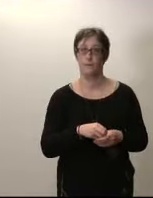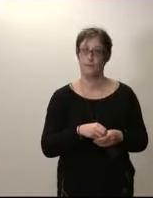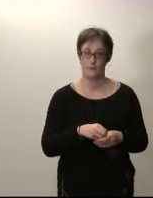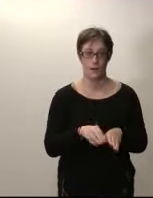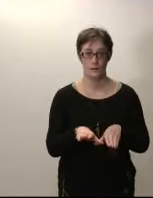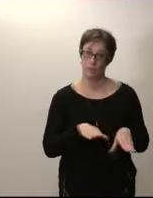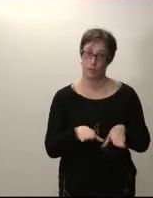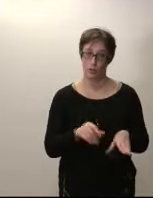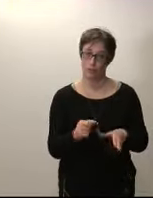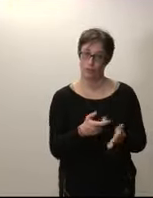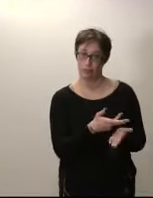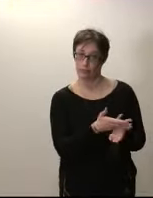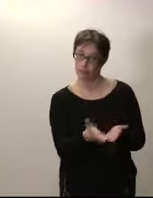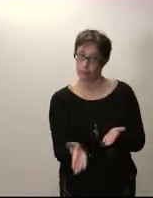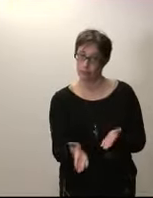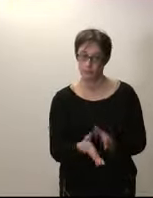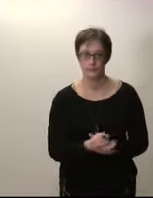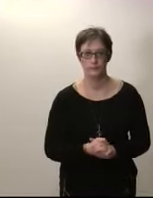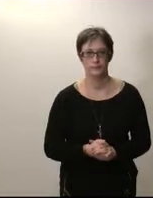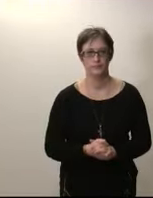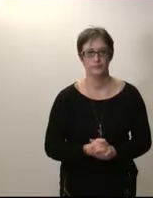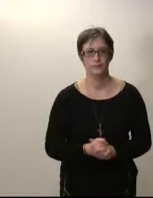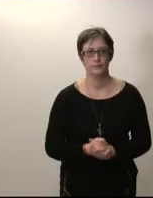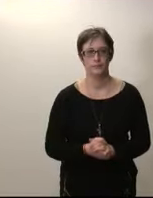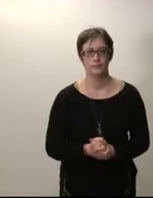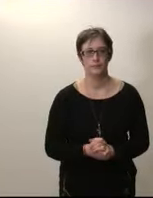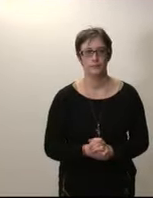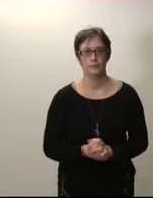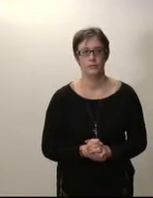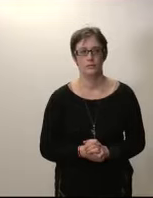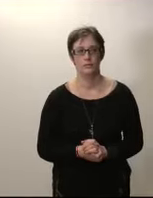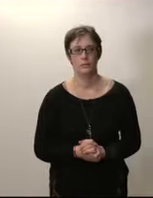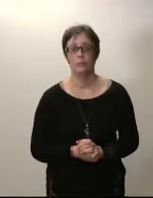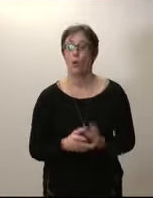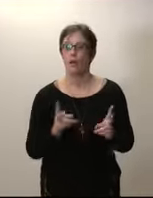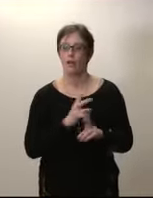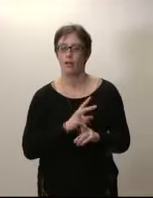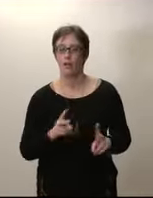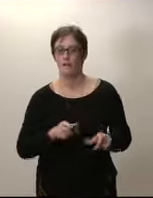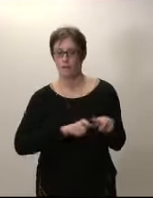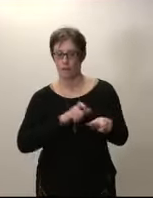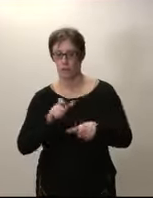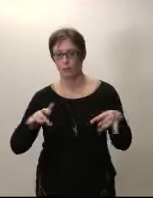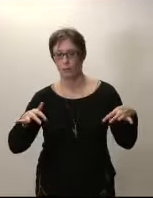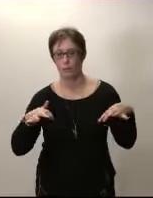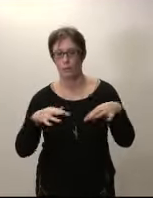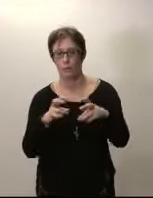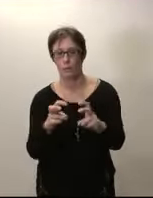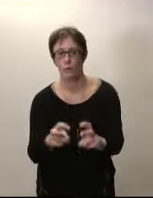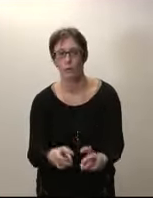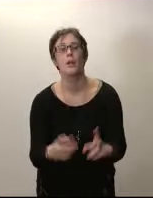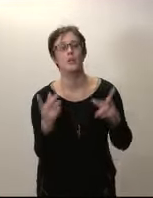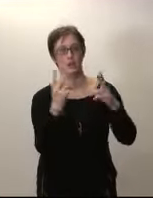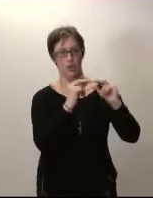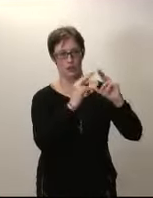d'envisager les choses. Je ne parle pas de baisse de fréquentation pour l'instant, je vous explique ce que coûte un spectacle. Donc vous êtes déficitaire